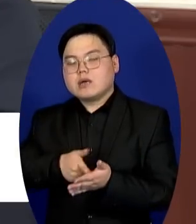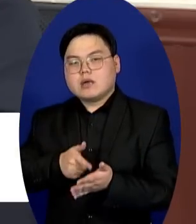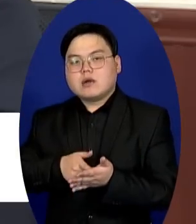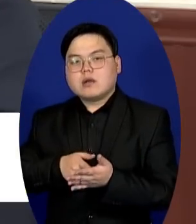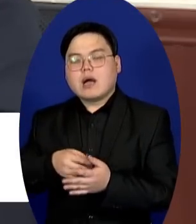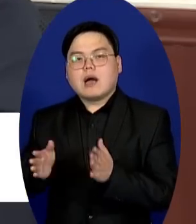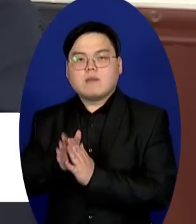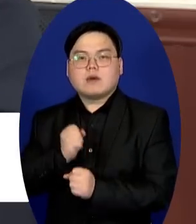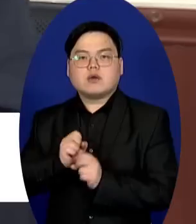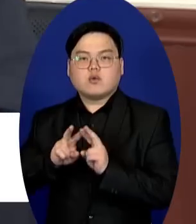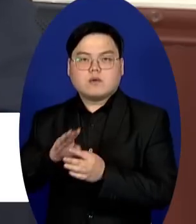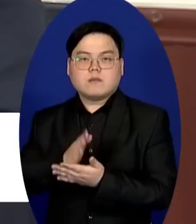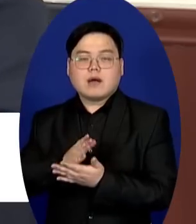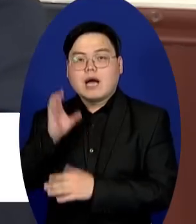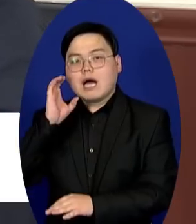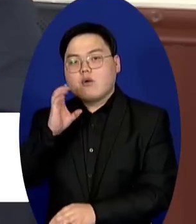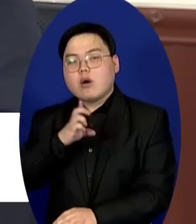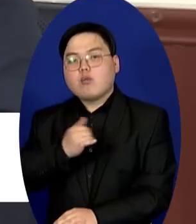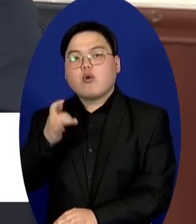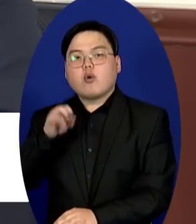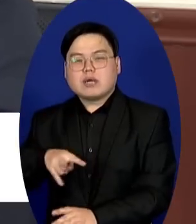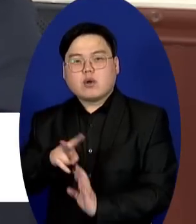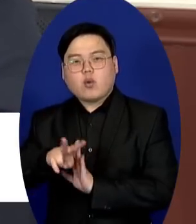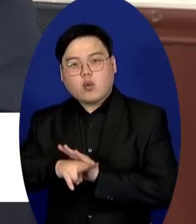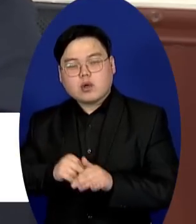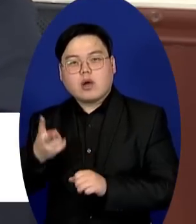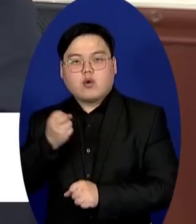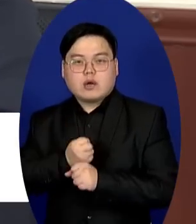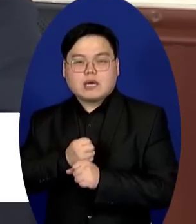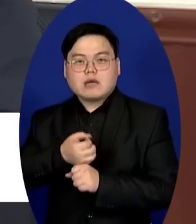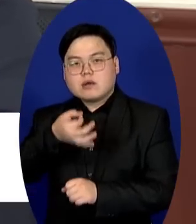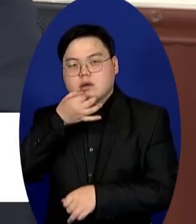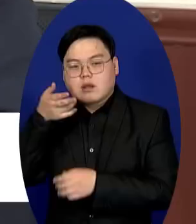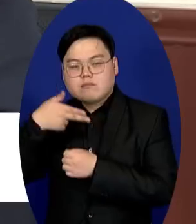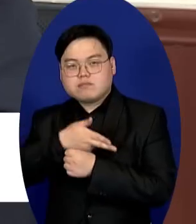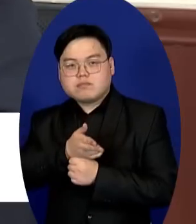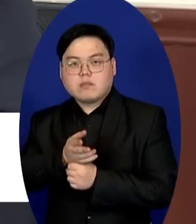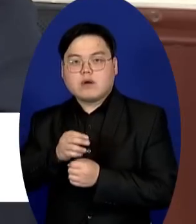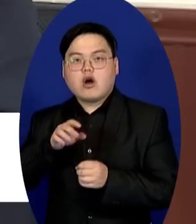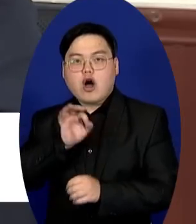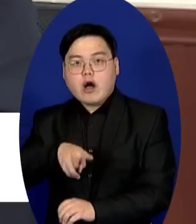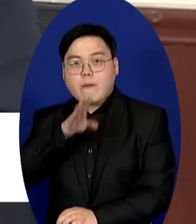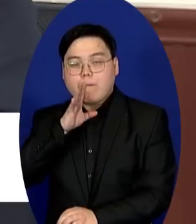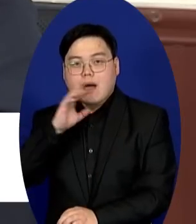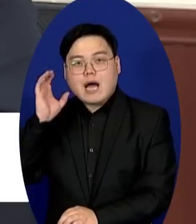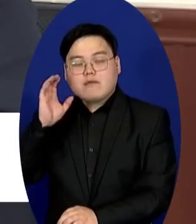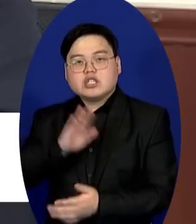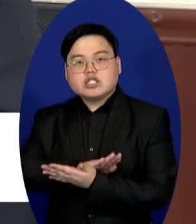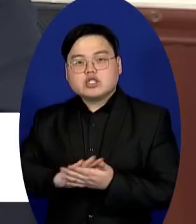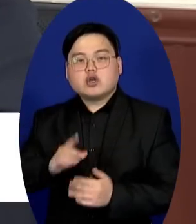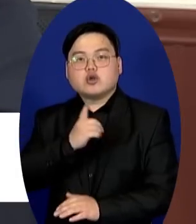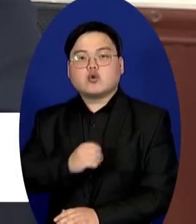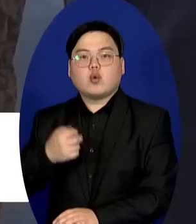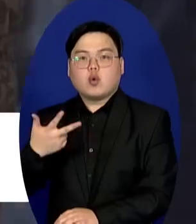ингээд хамтраад ажиллаж байгаа. Хатуусны буудлуудаар үлдэж байгаа гэмт хэргүүдийг бас илрүүлэх чиглэлээр хатуусны буудлуудын шинээр бас 103 цэгийг